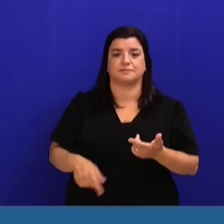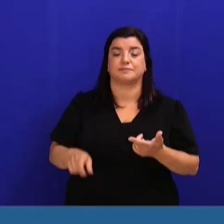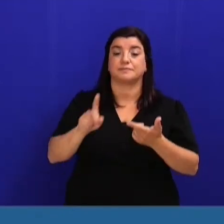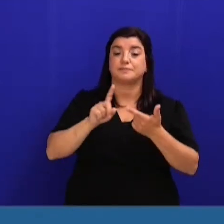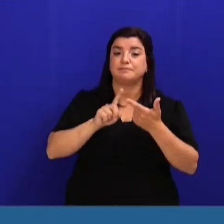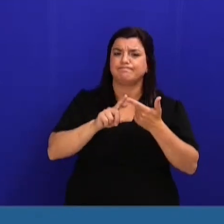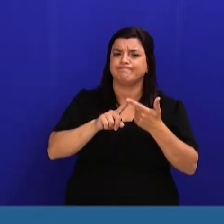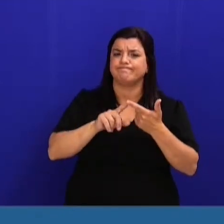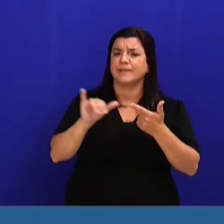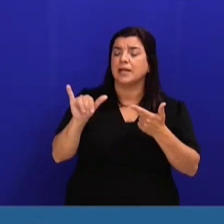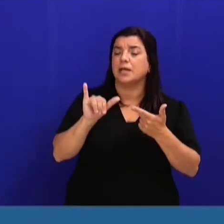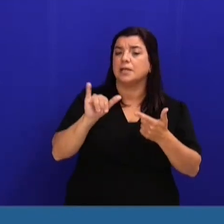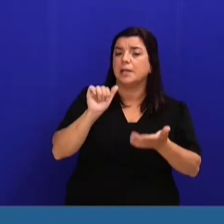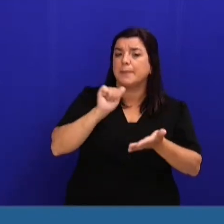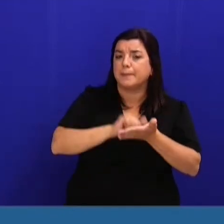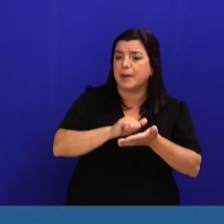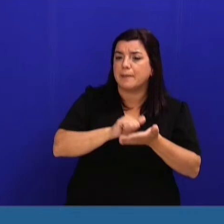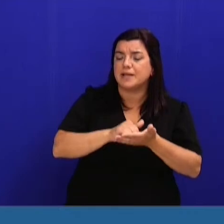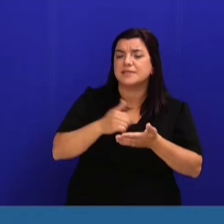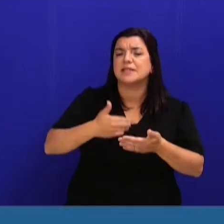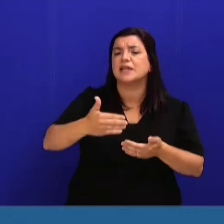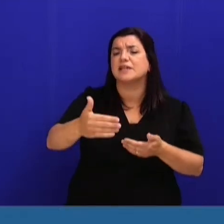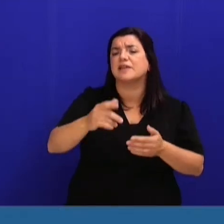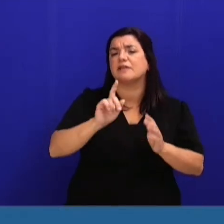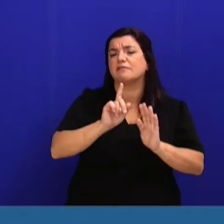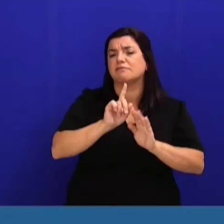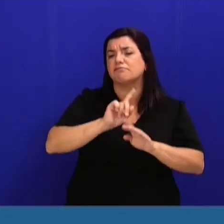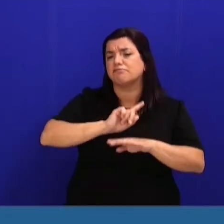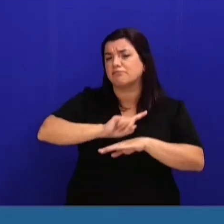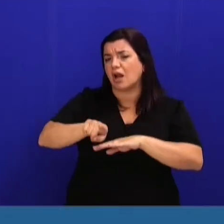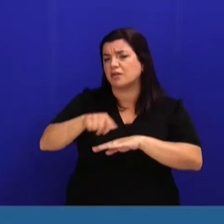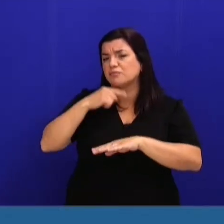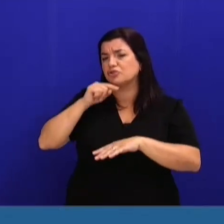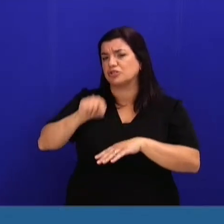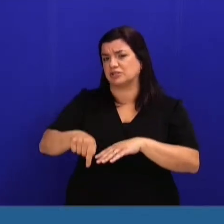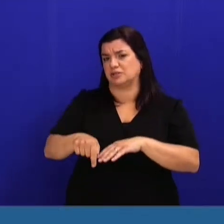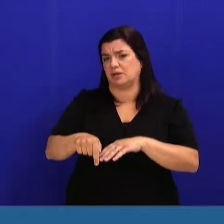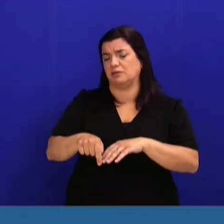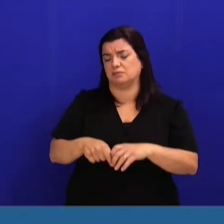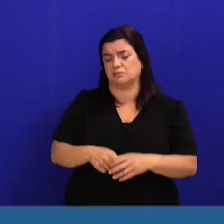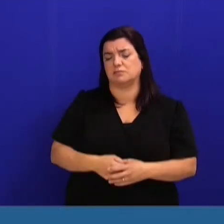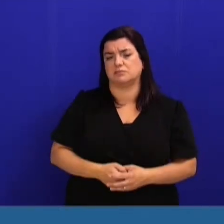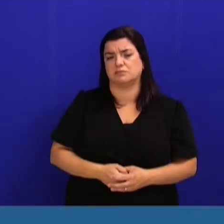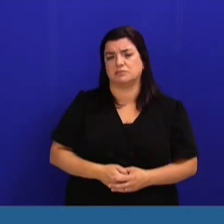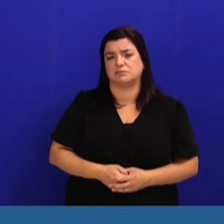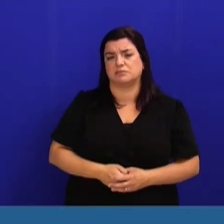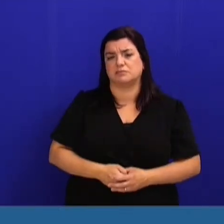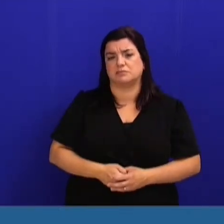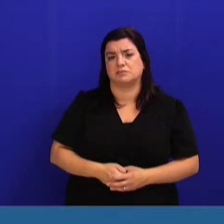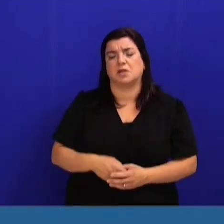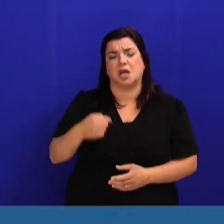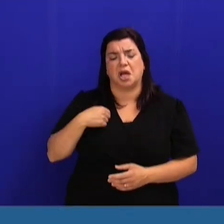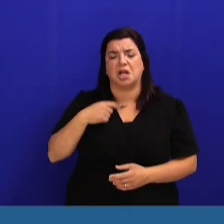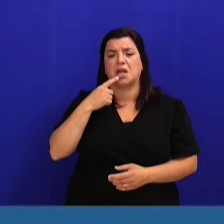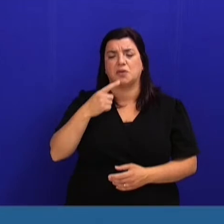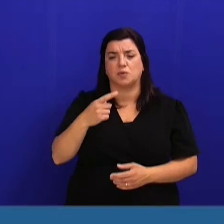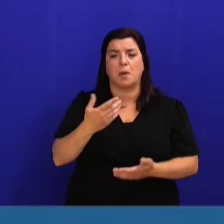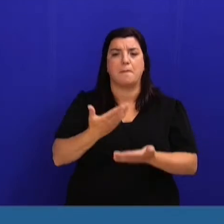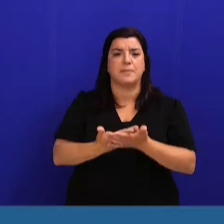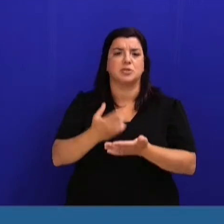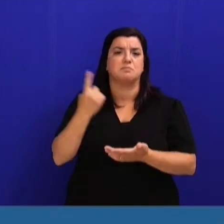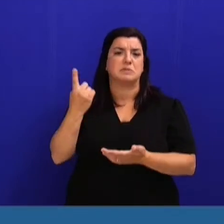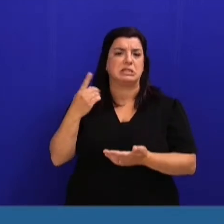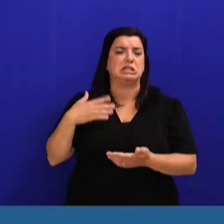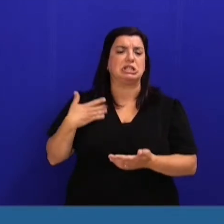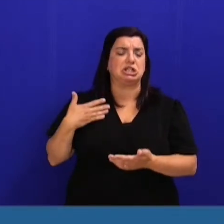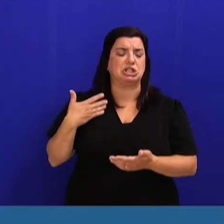permess mbagħad iktar tard nkunu qegħdin aħna nħabbru wkoll. Kuna qegħdin inħabbruhom fi żmien opportun ukoll biex min ikun irid jorganizza